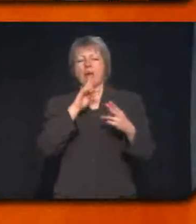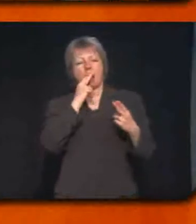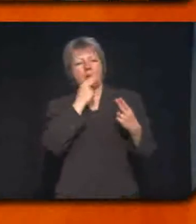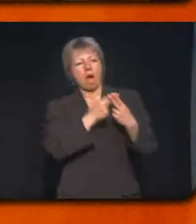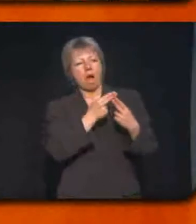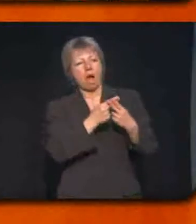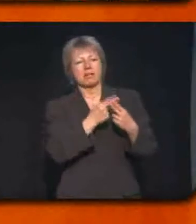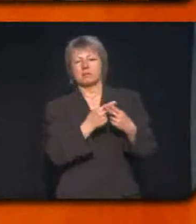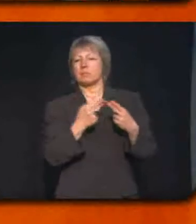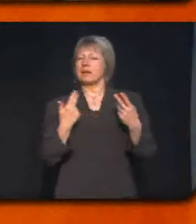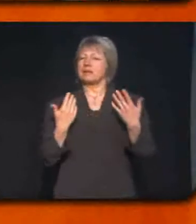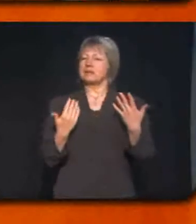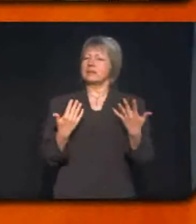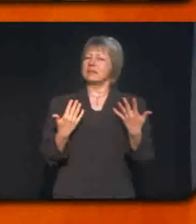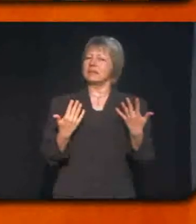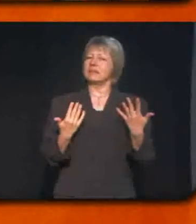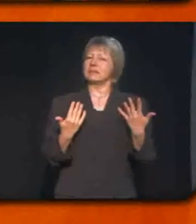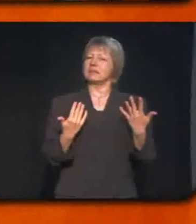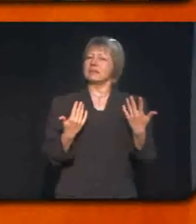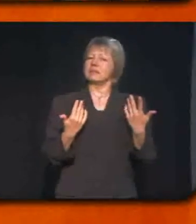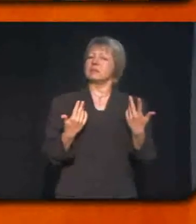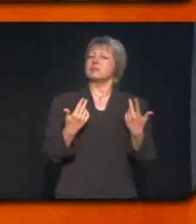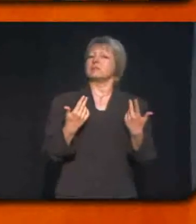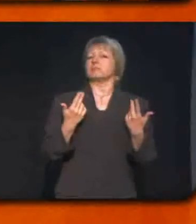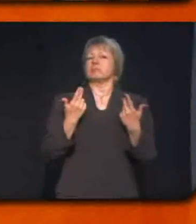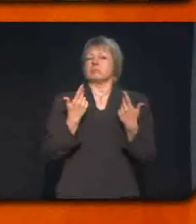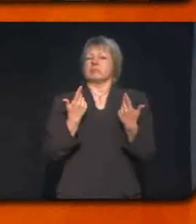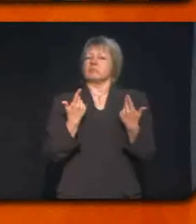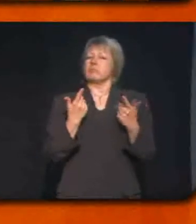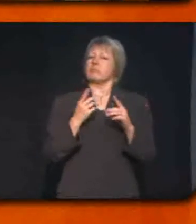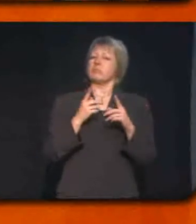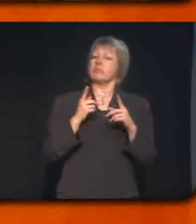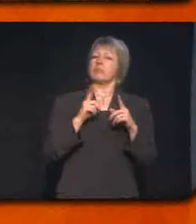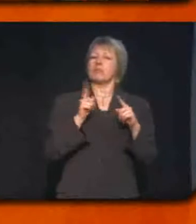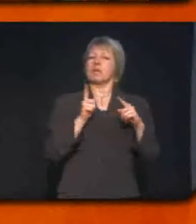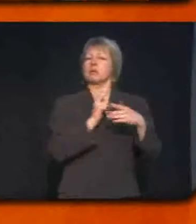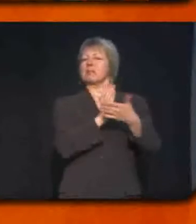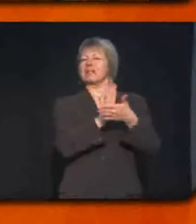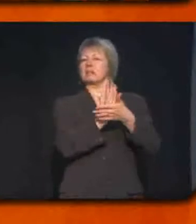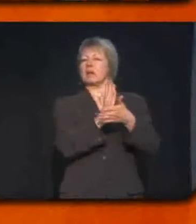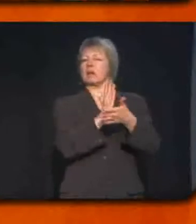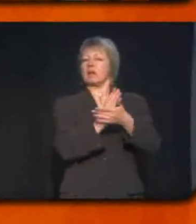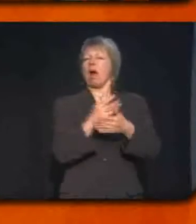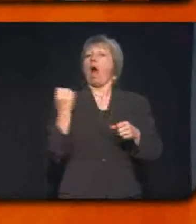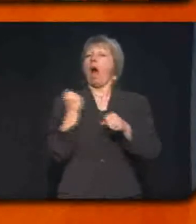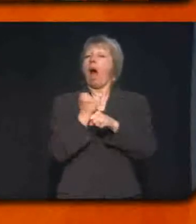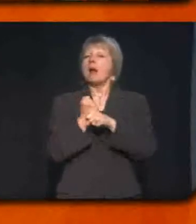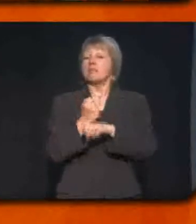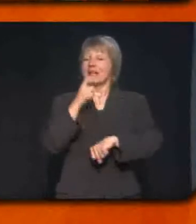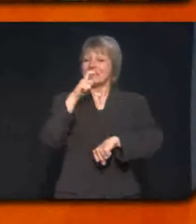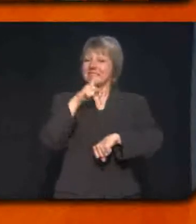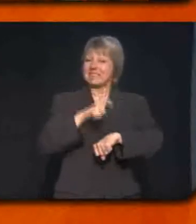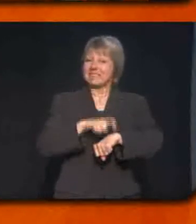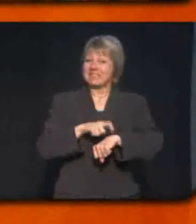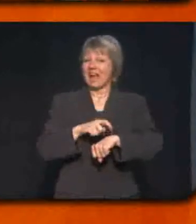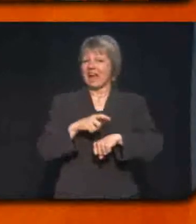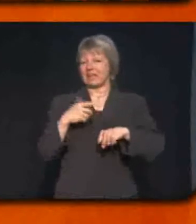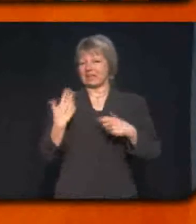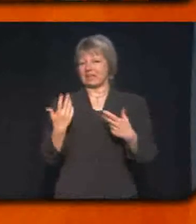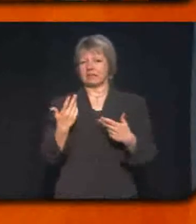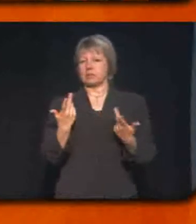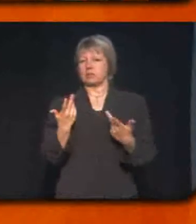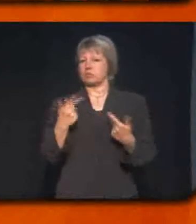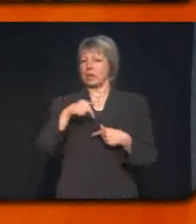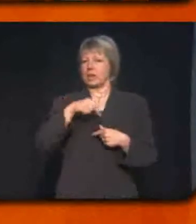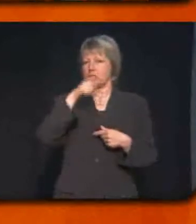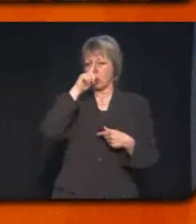einfach das gemittelt am Tag haben wenn wir Arbeitszeiten haben dann sollten diese Arbeitszeiten wenn Leute im Sommer früher anfangen wollen zu